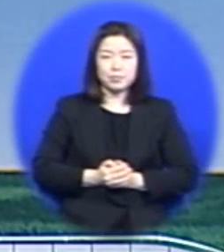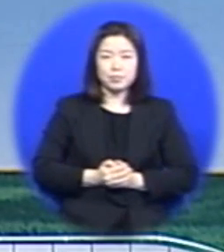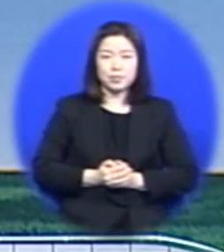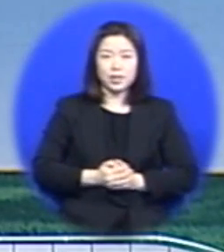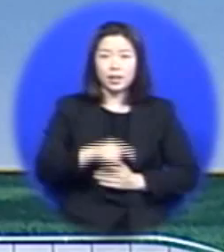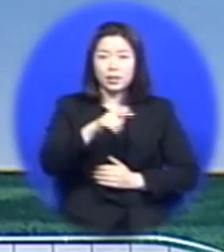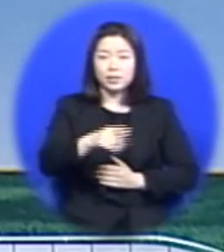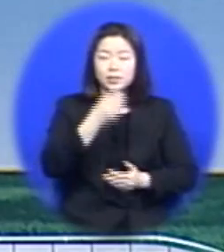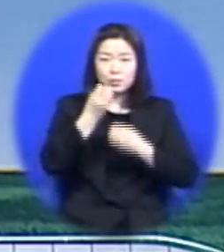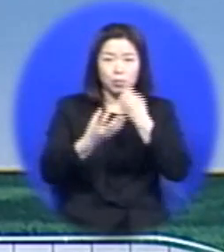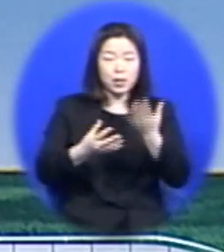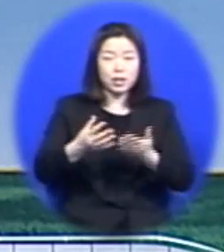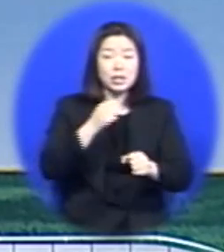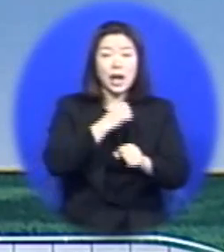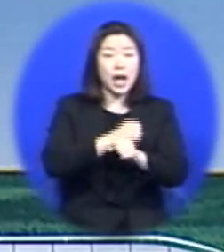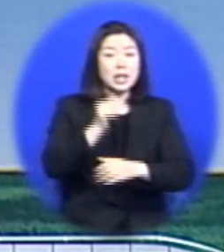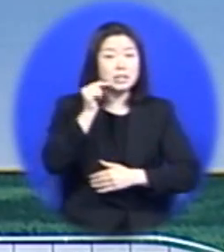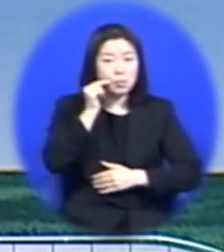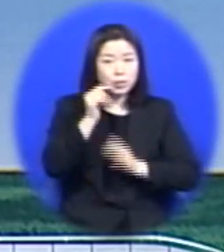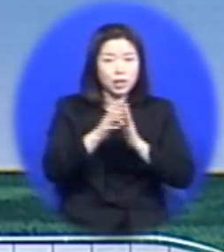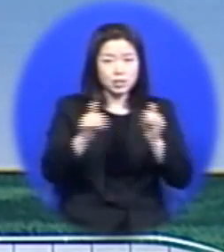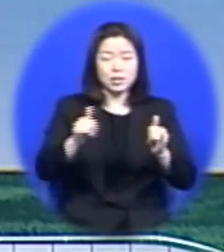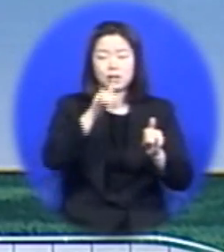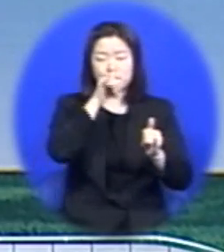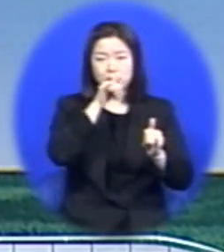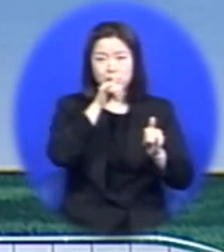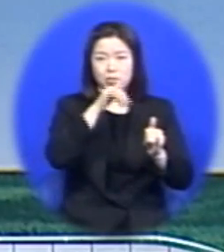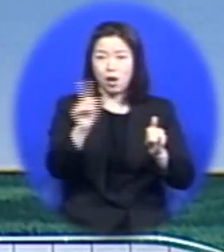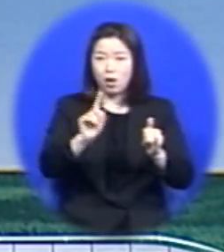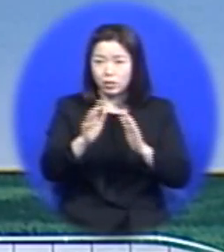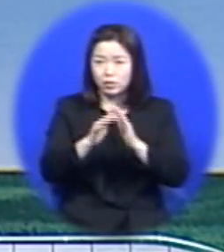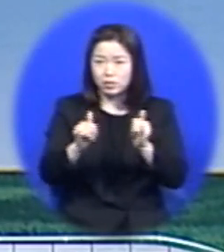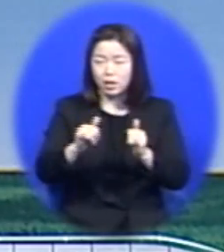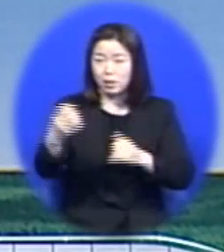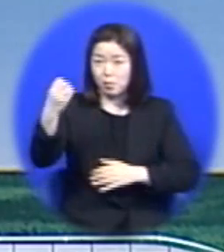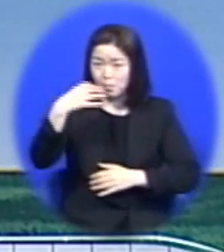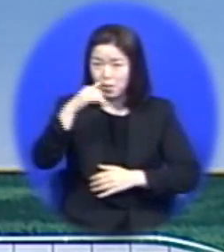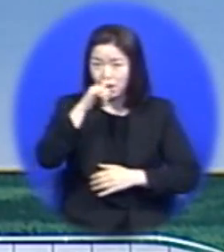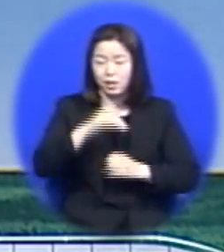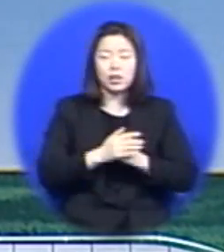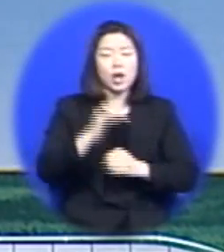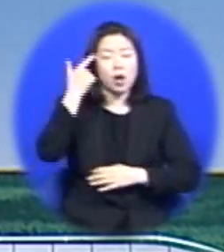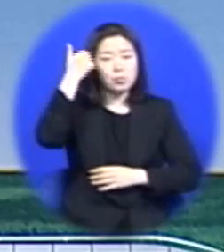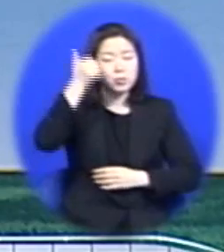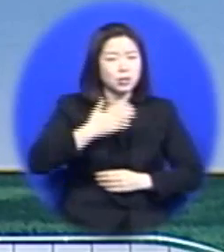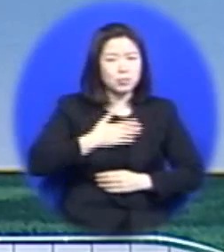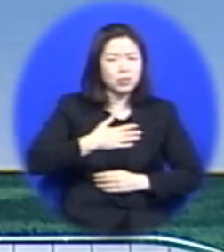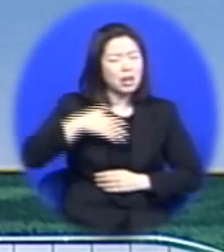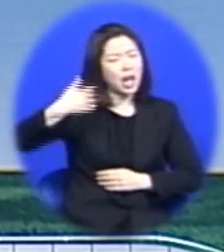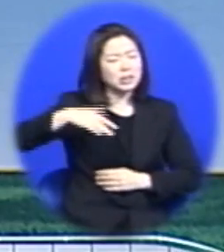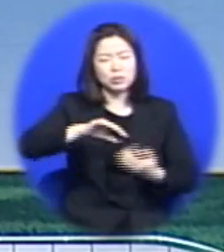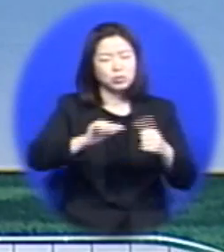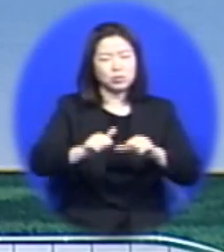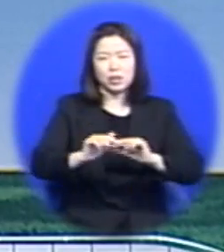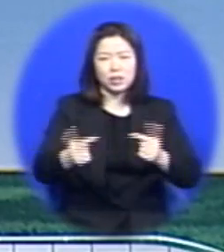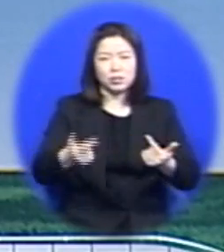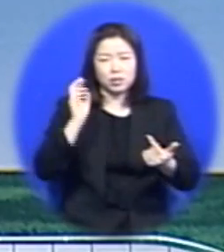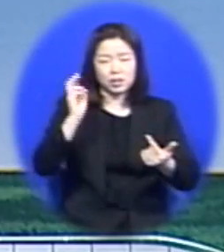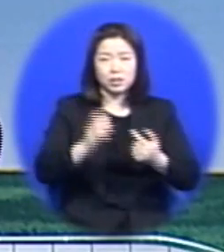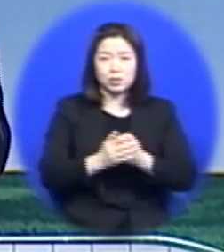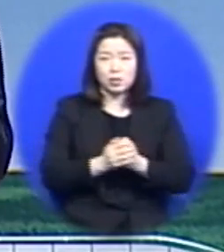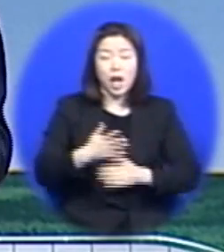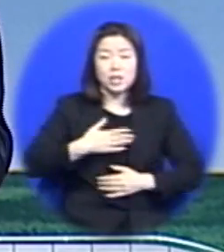그 고백을 못 하시는 분들이 있습니다. 어떤 분이 말합니다. 목사님, 저는 아직 안 죽었나 봐요.